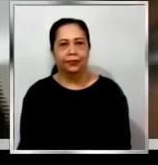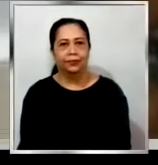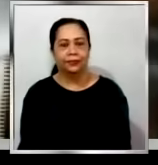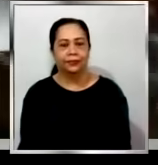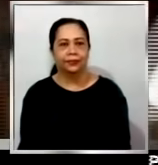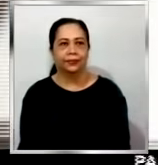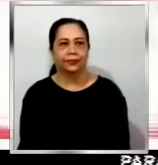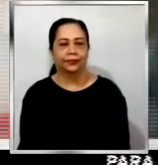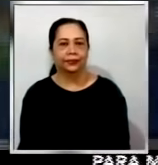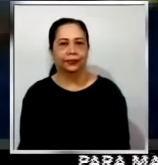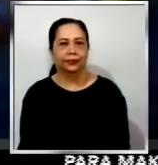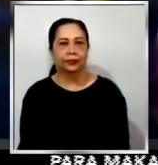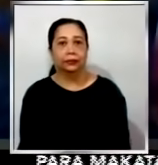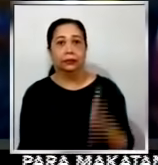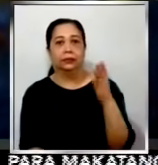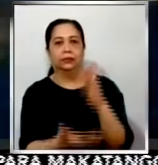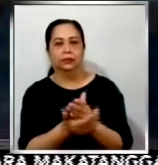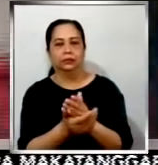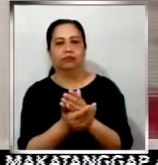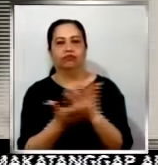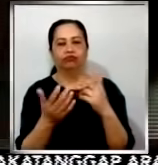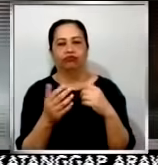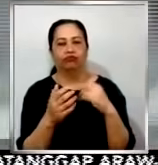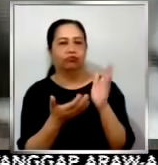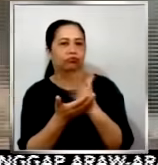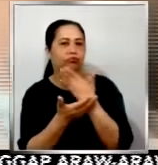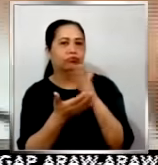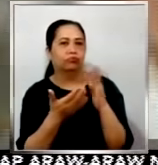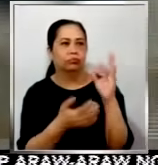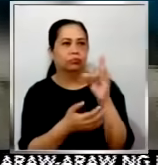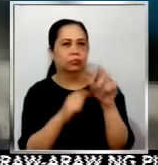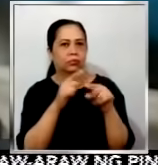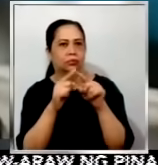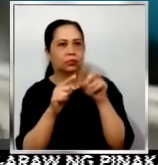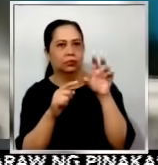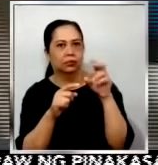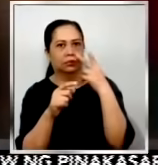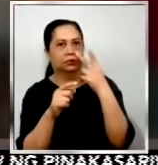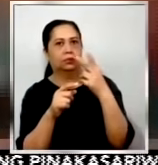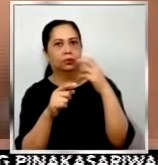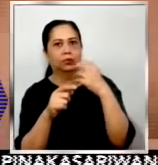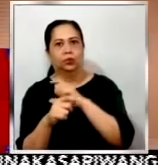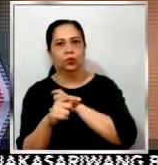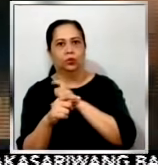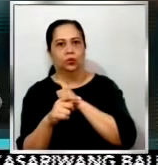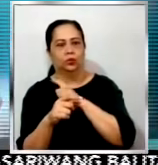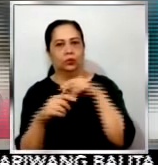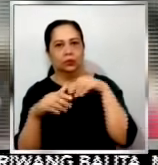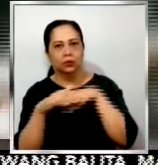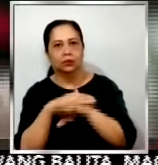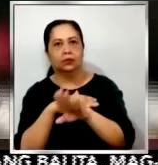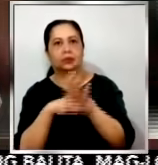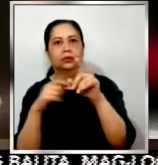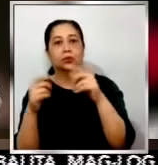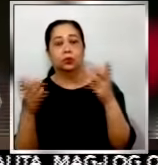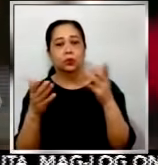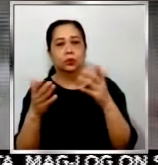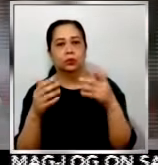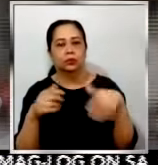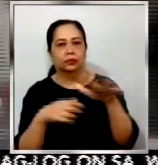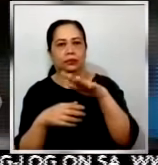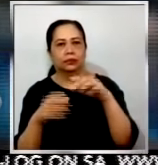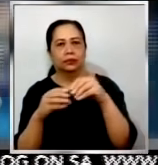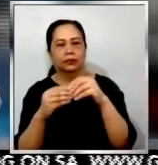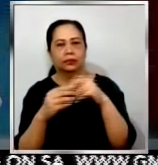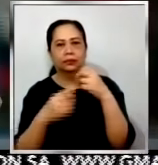Natigil sa pagbibideo kaya ang isang ito nang makita ang mga pulis na pasugod ang mga otoridad sa reception ng isang binyag kagabi